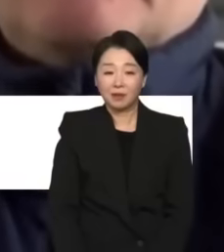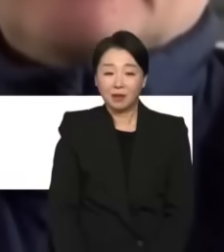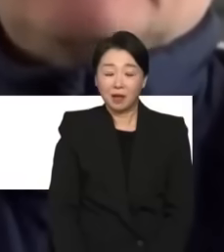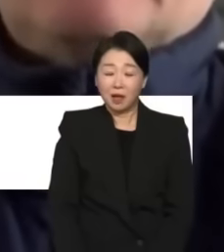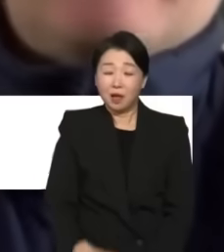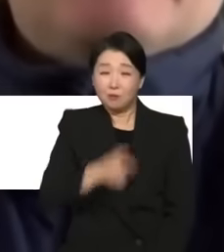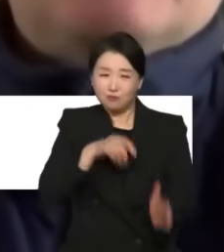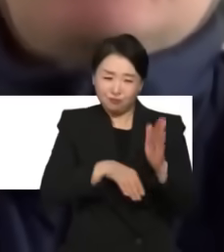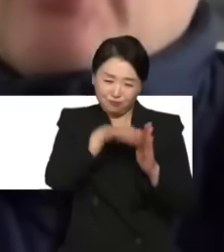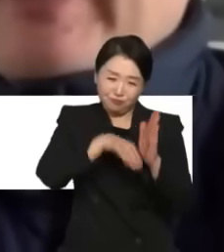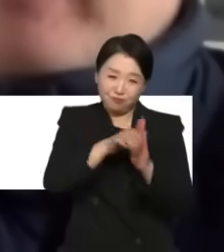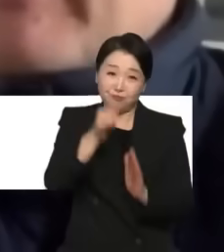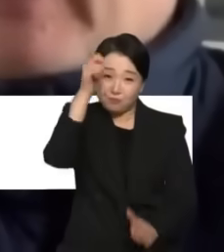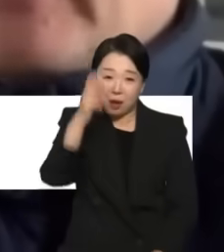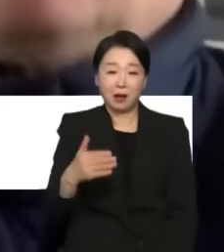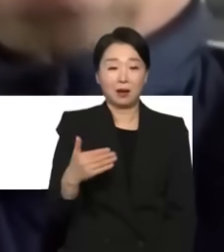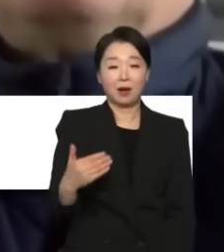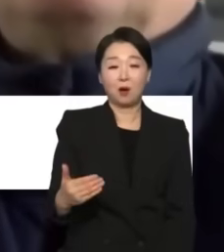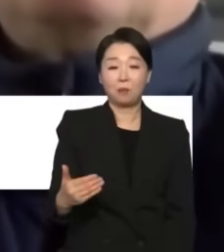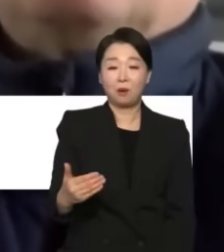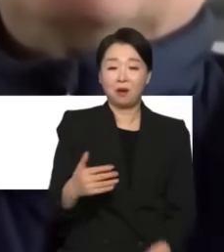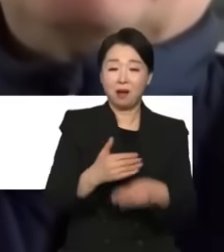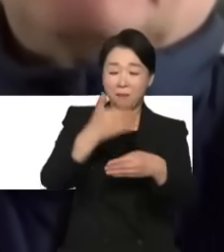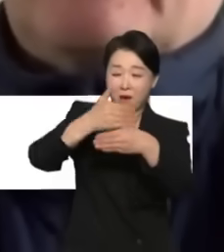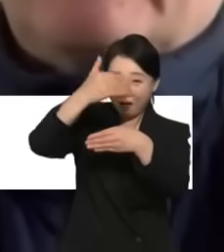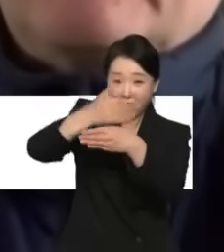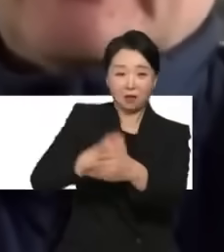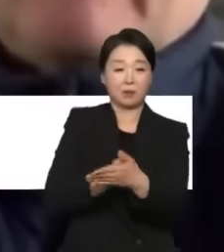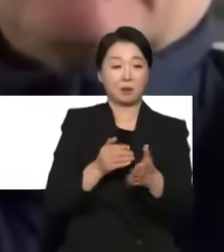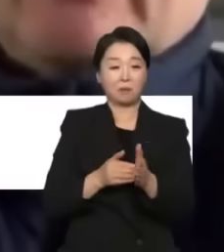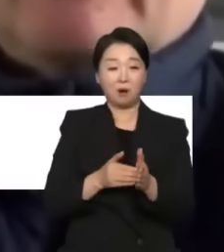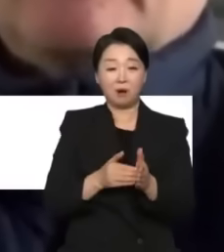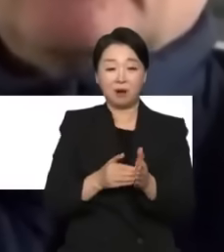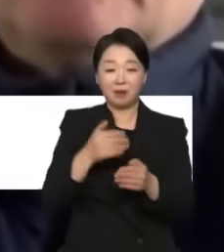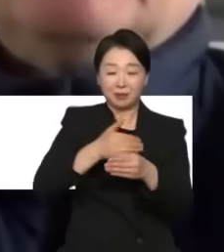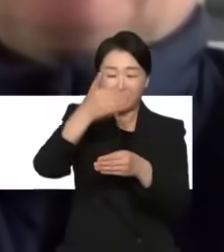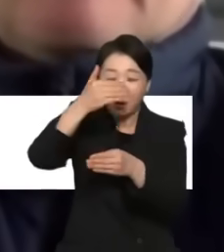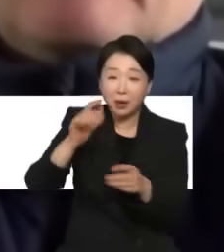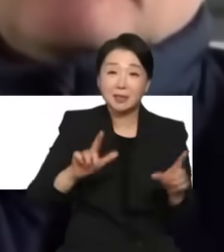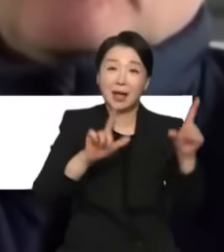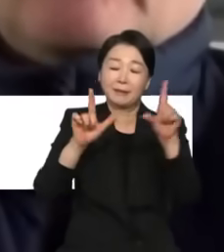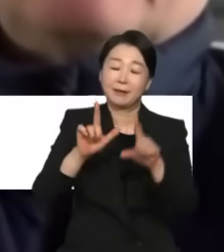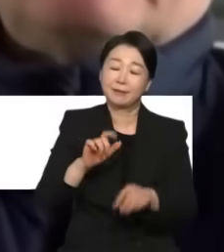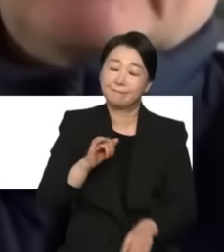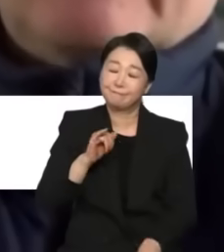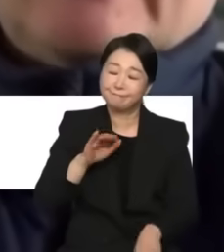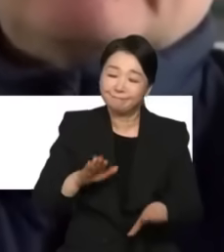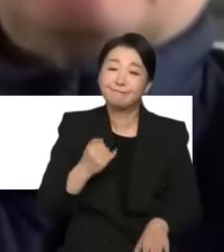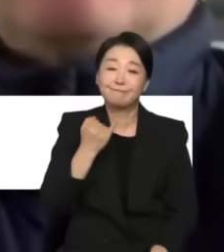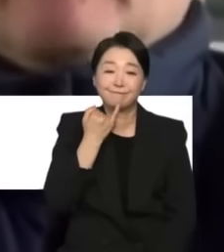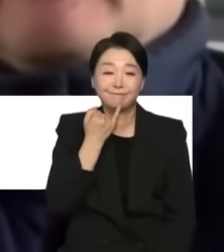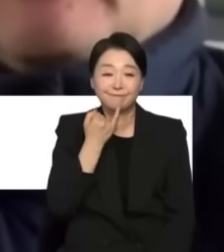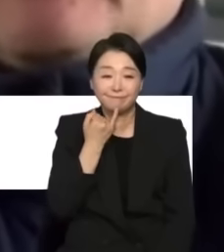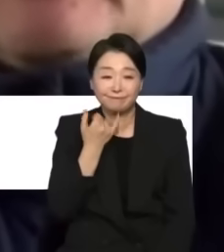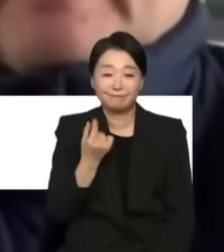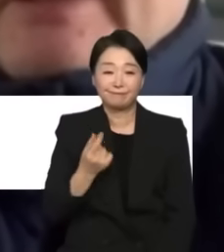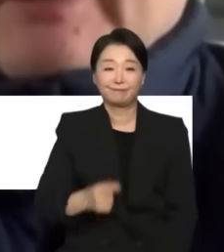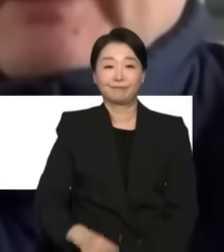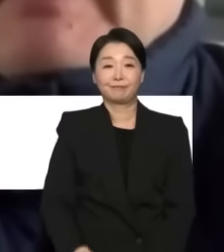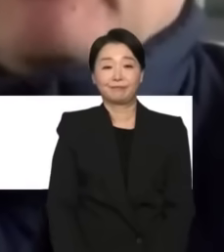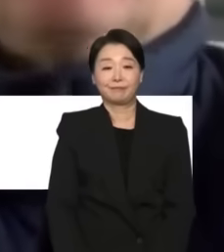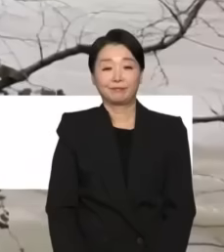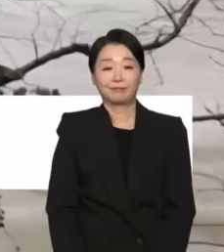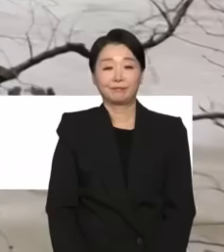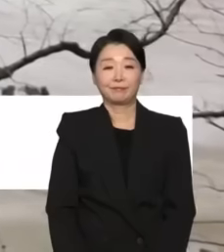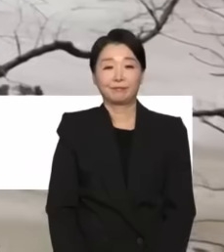after we had, I think it was 9 floods before we decided to build the wall. The wall is really there to make our lives